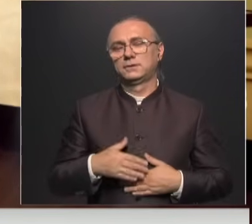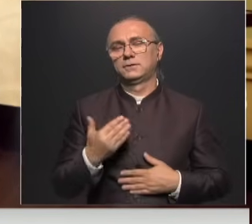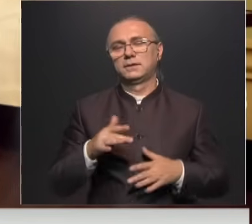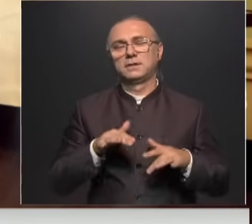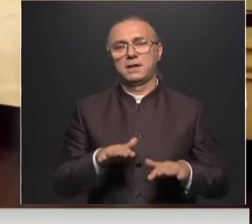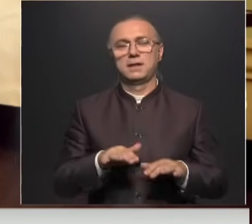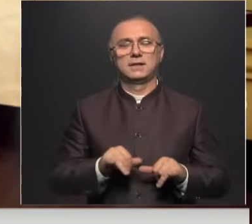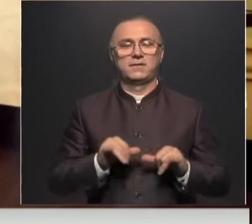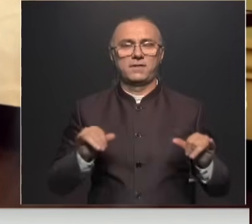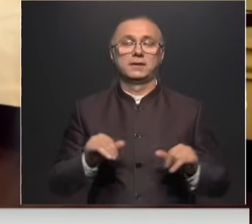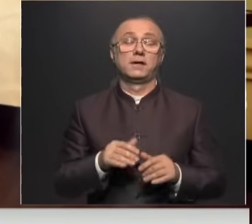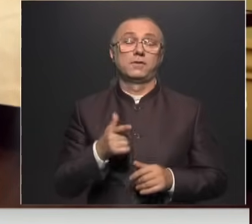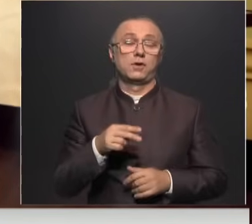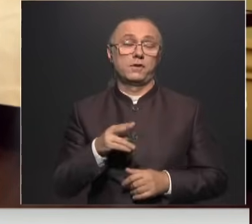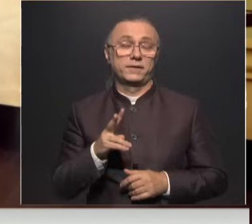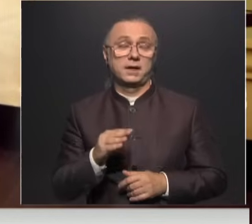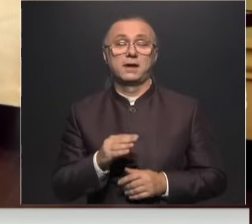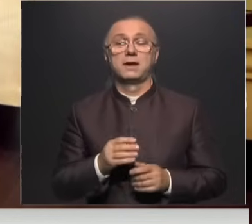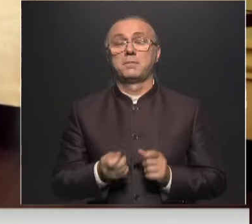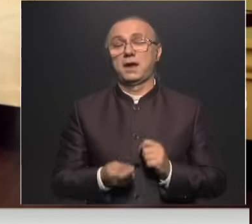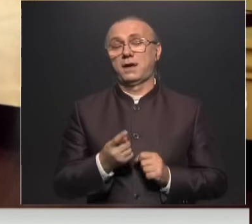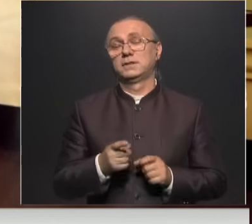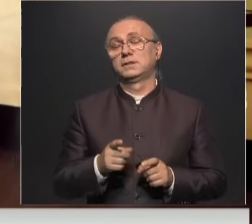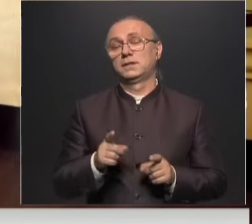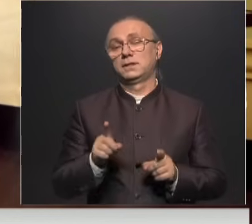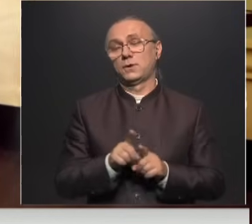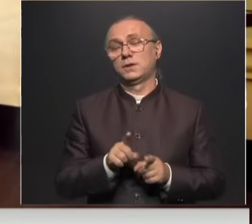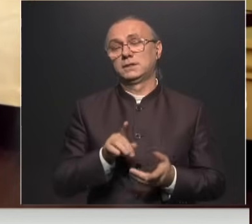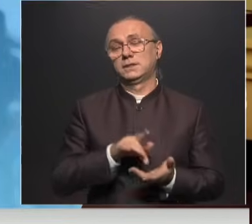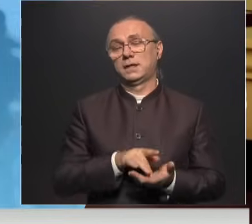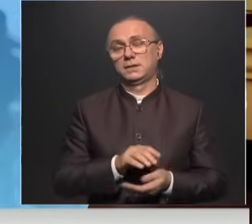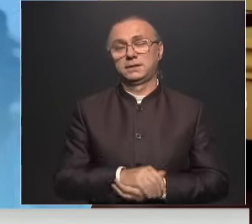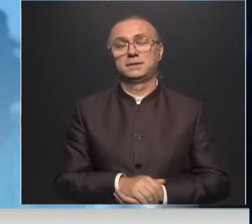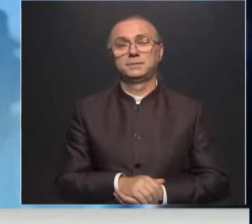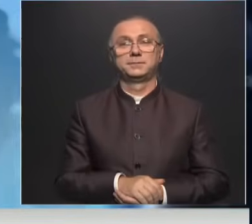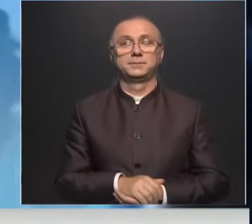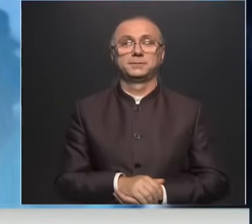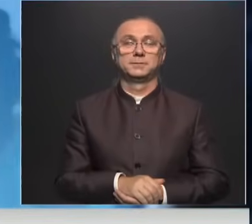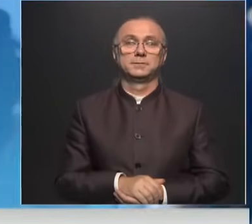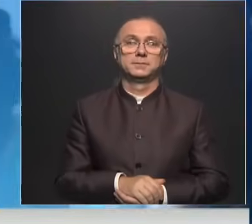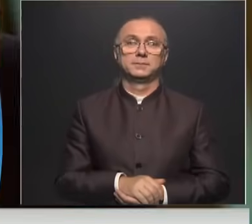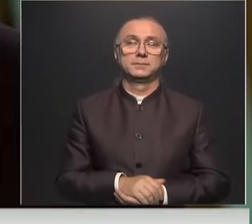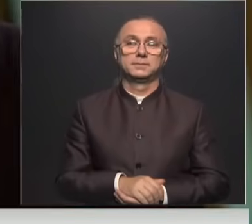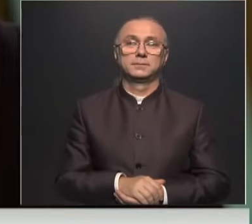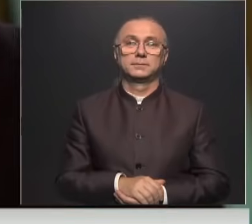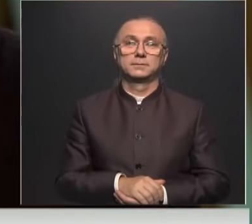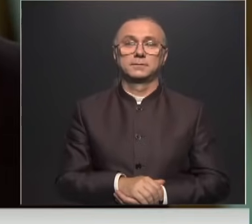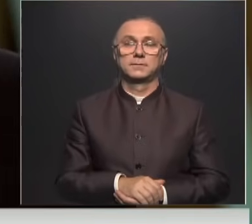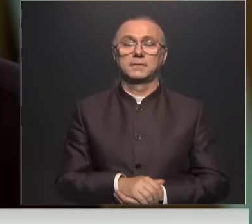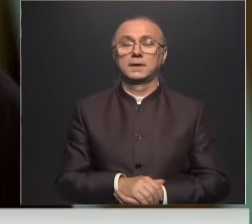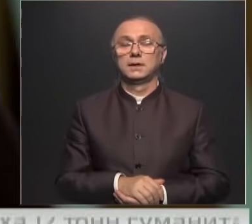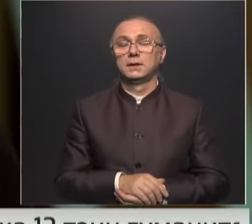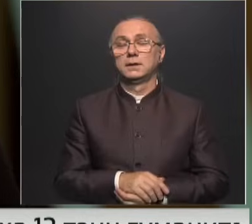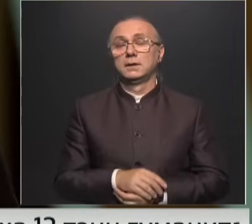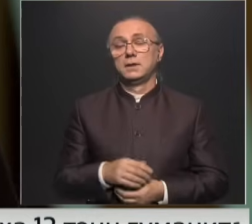развивается, и в Горловке скоро появится такой центр протезирования. Спасибо. Всего доброго. Спасибо большое. До свидания. На неделе